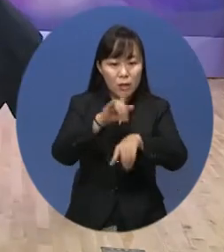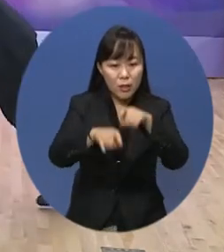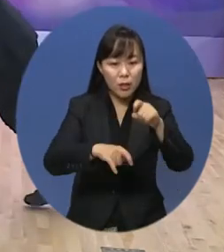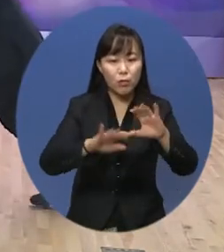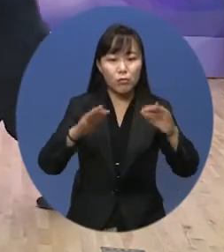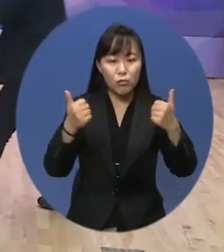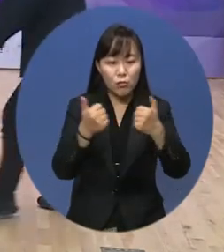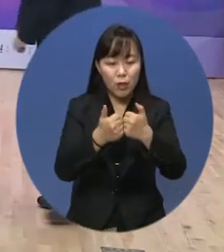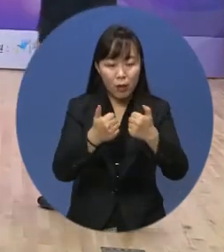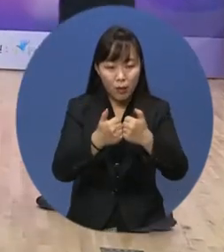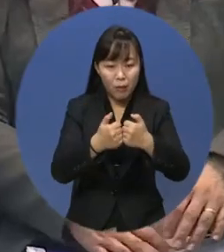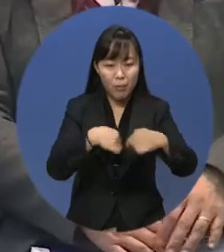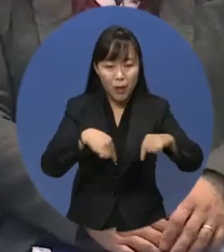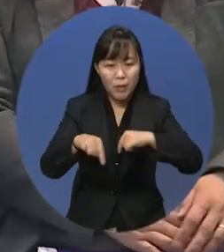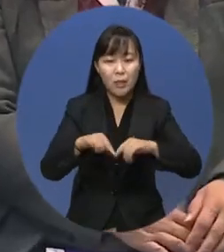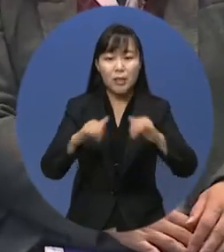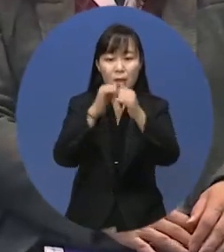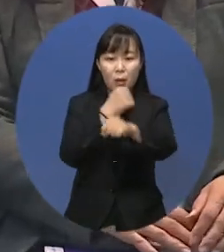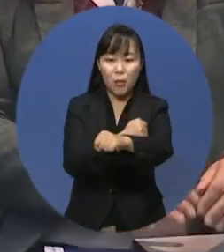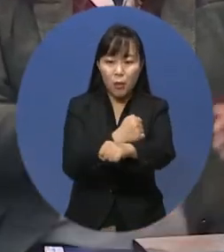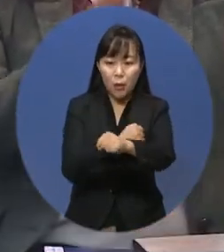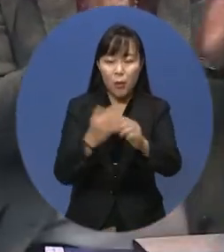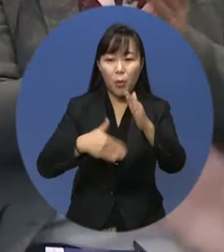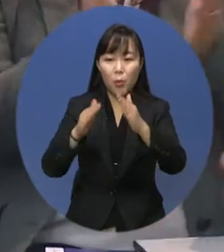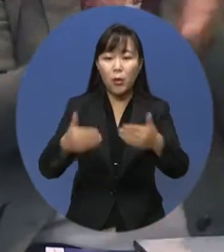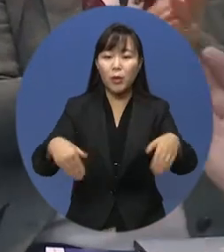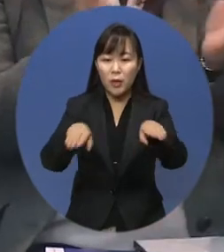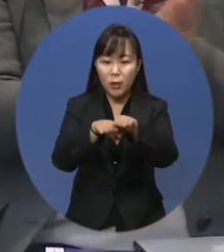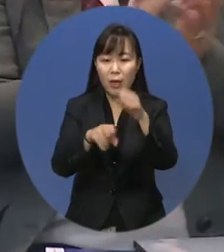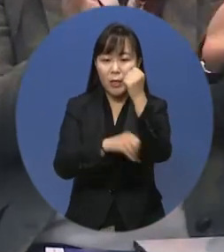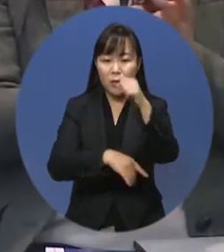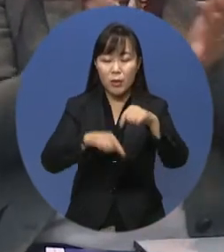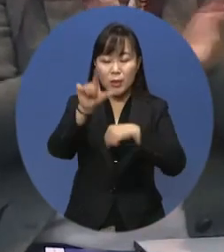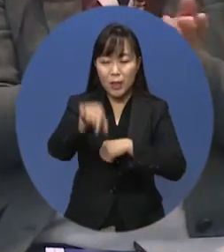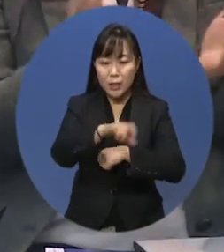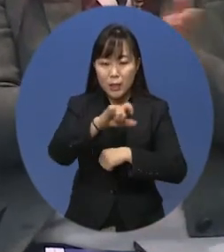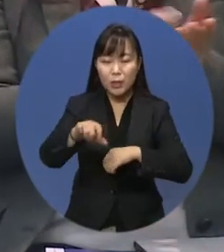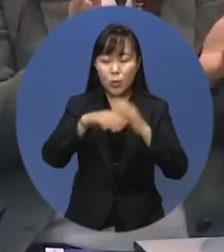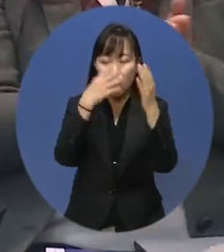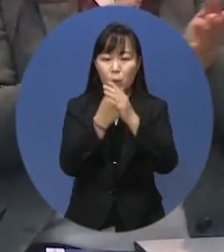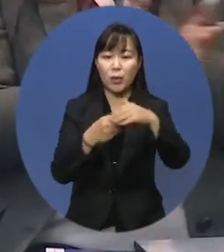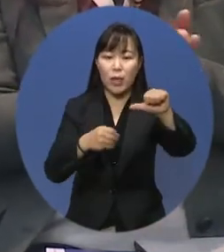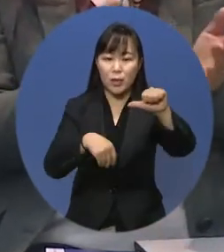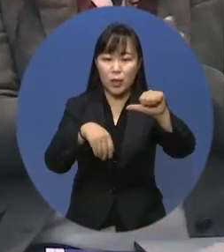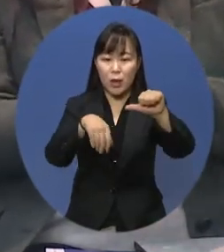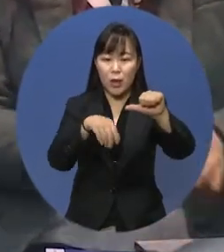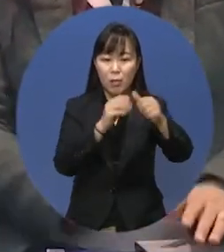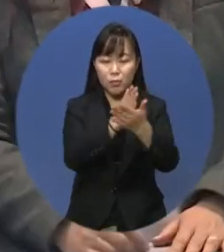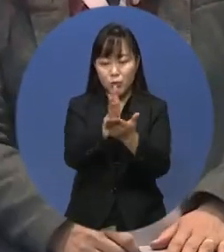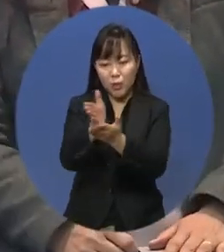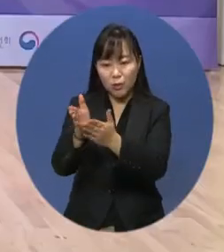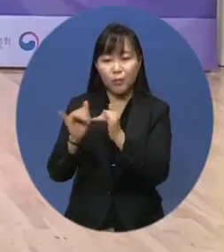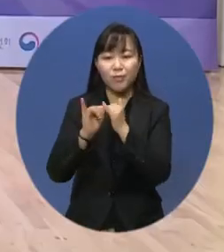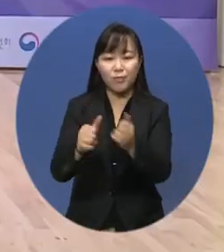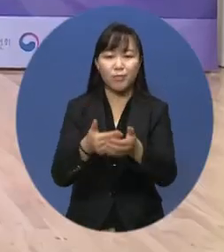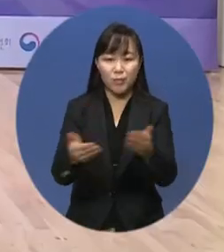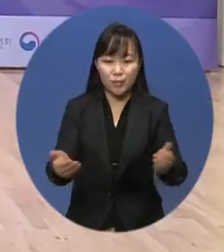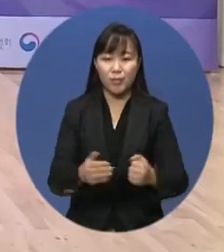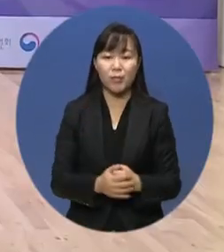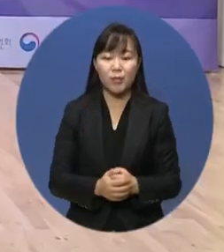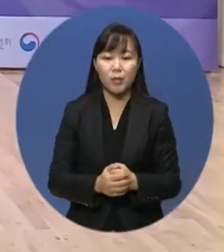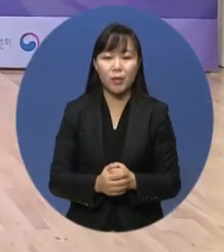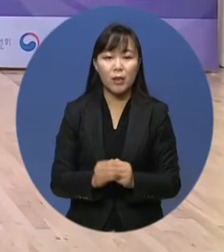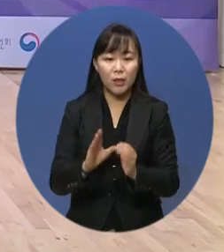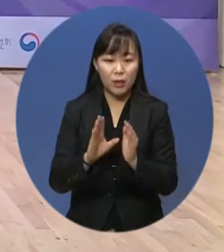국회의정, 사회공헌, 공공기관, 기초자치 총 5개 부문으로 나눠 시상했습니다.